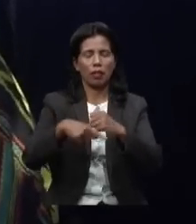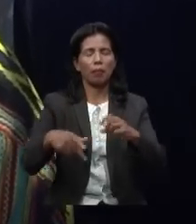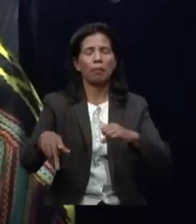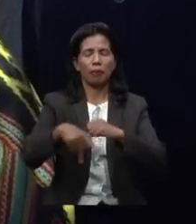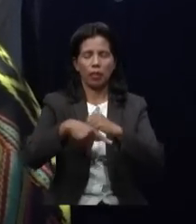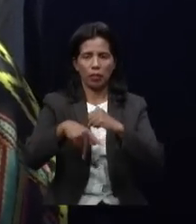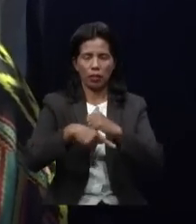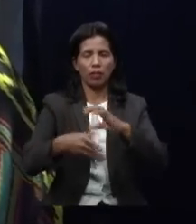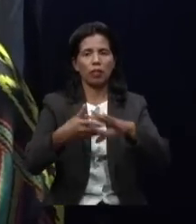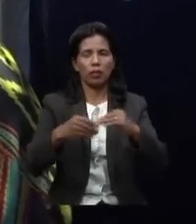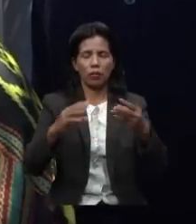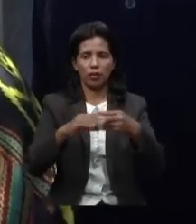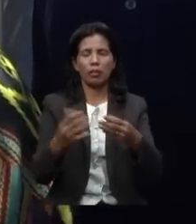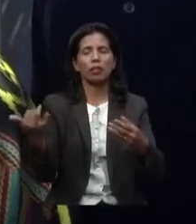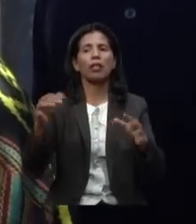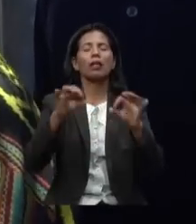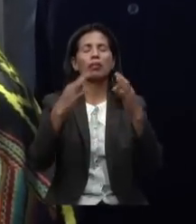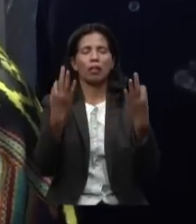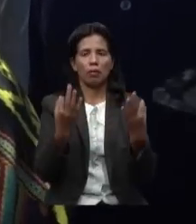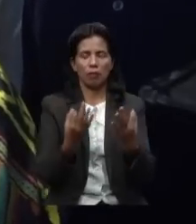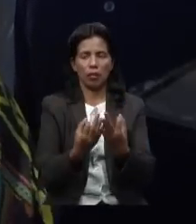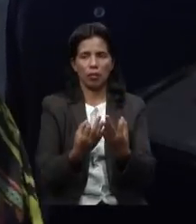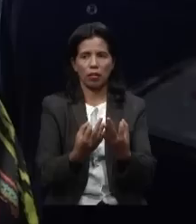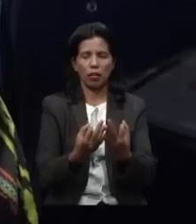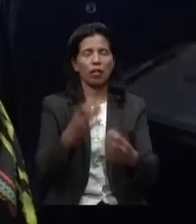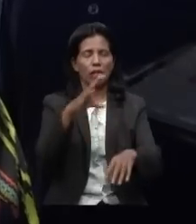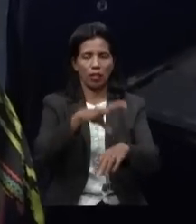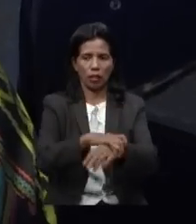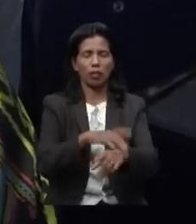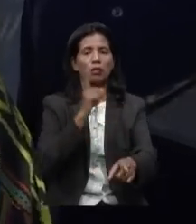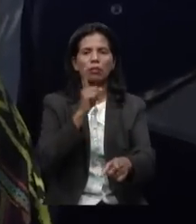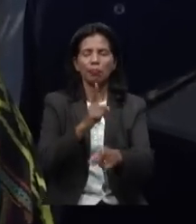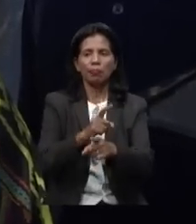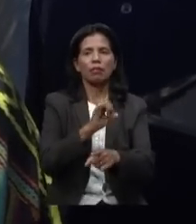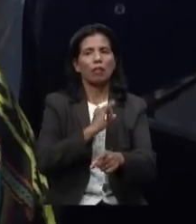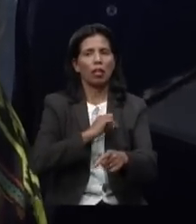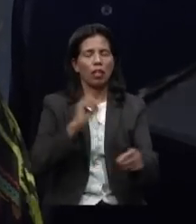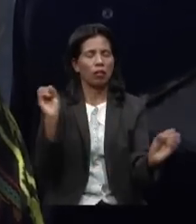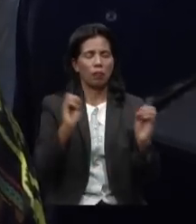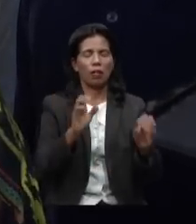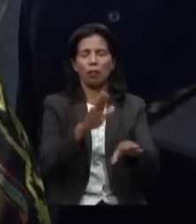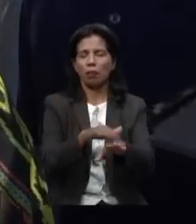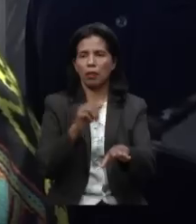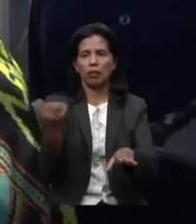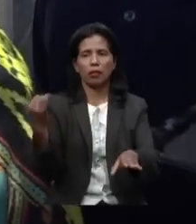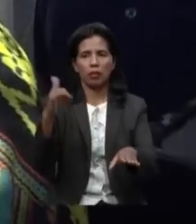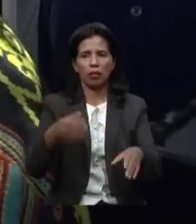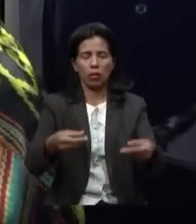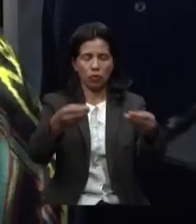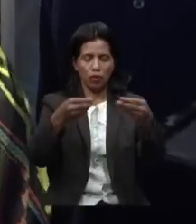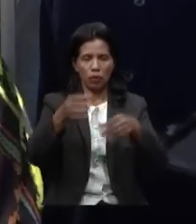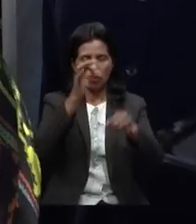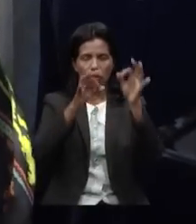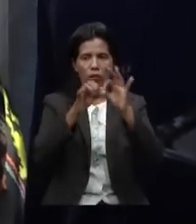dia sir ne familia maka segura hau atua lolos ne ne sia partidari ja ula bele babo ke jane tamba sira mak fo confiança ba